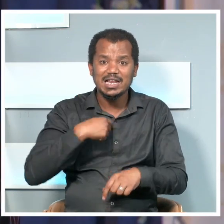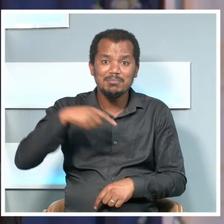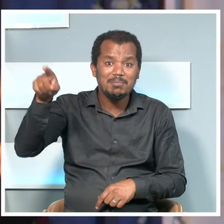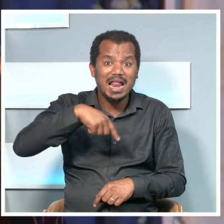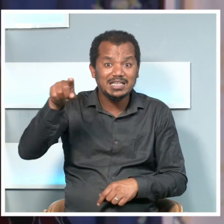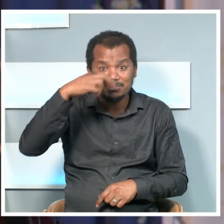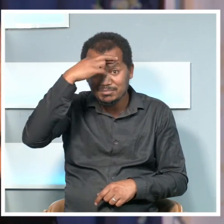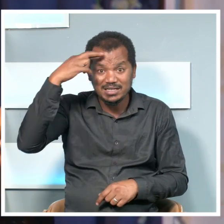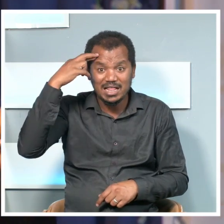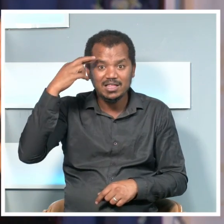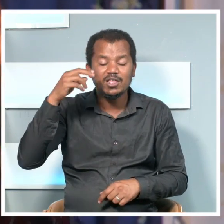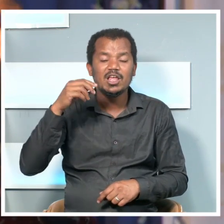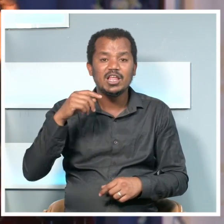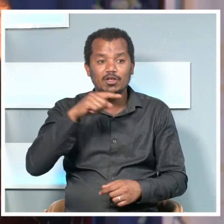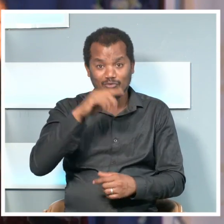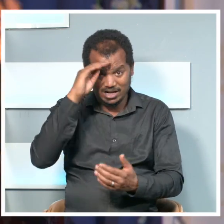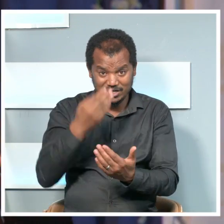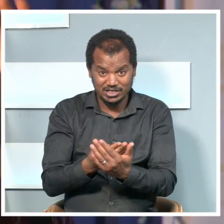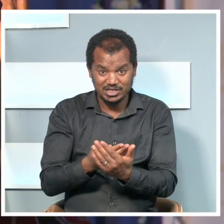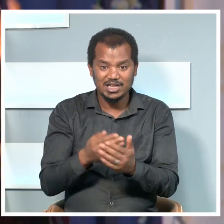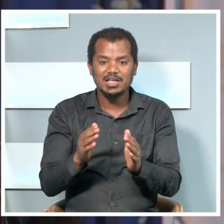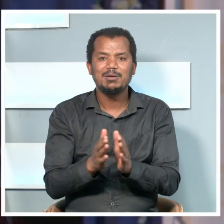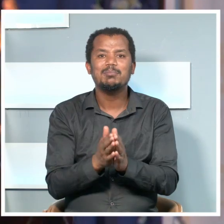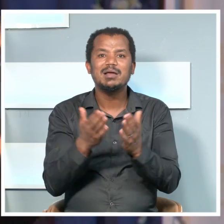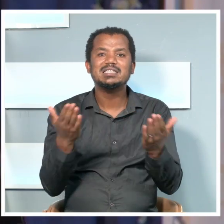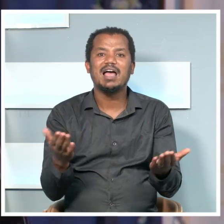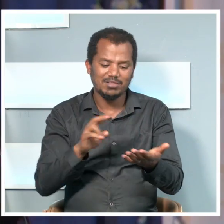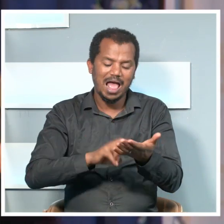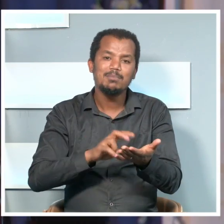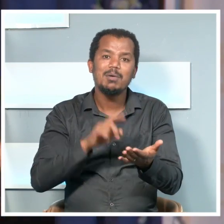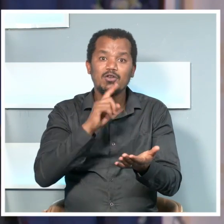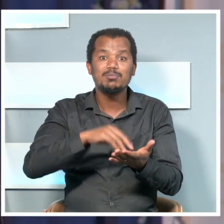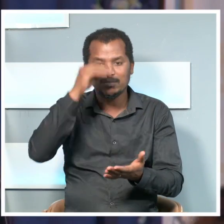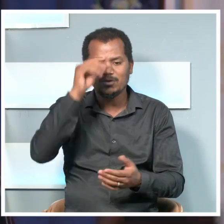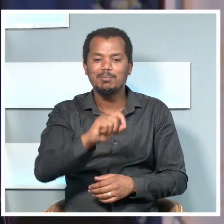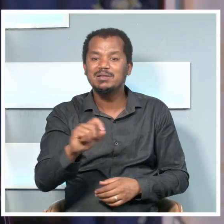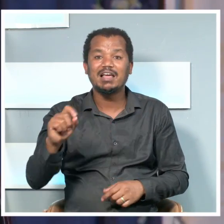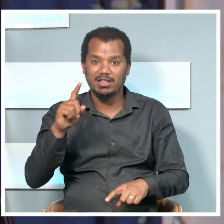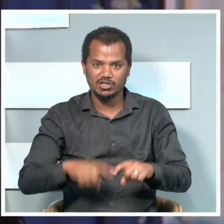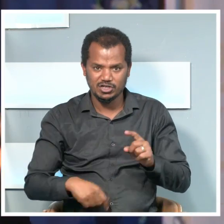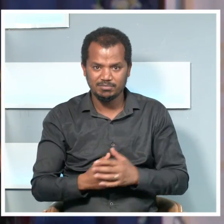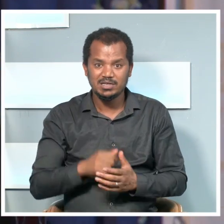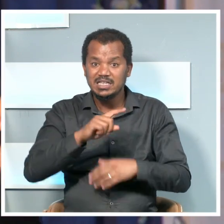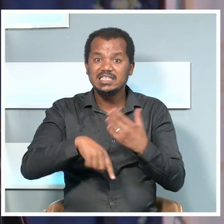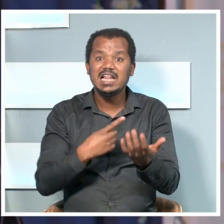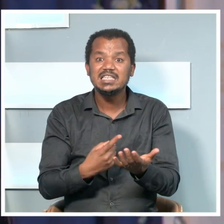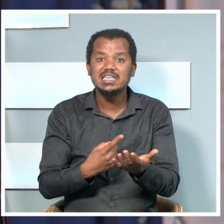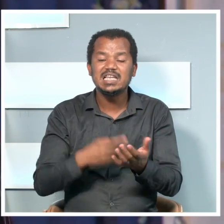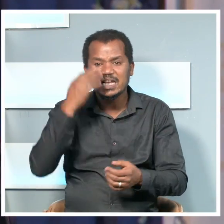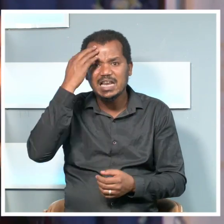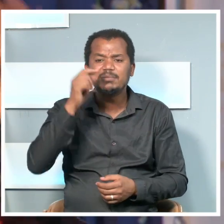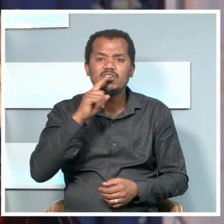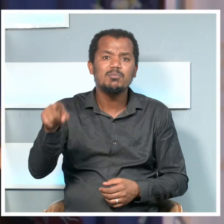የምመላለስበት ምክንያት ልጅቷ መጻፍት አንብባ ነው የምትማረው መጻፋት ይችላል ስለዚህ ምን ለምን